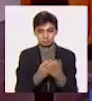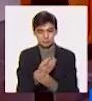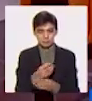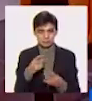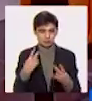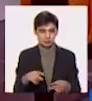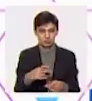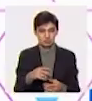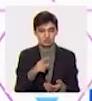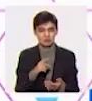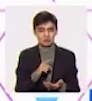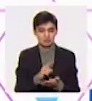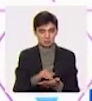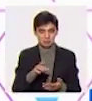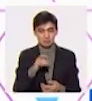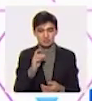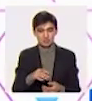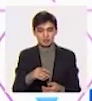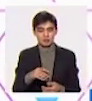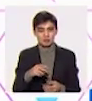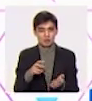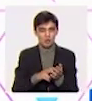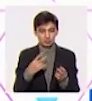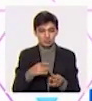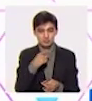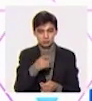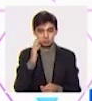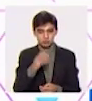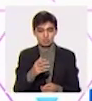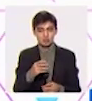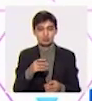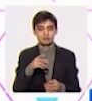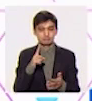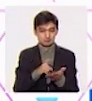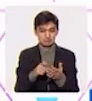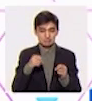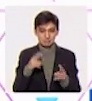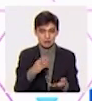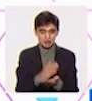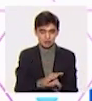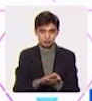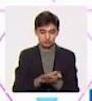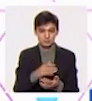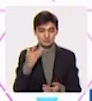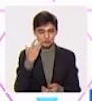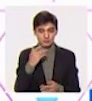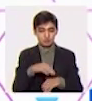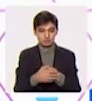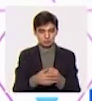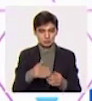надо, потому что нет необходимости такой, потому что вы будете пользоваться антисептиками, так, обрабатывать руку, поэтому